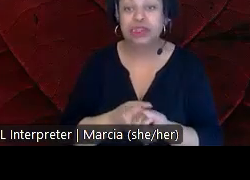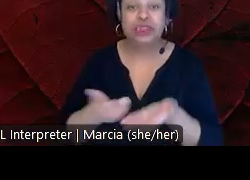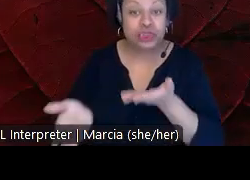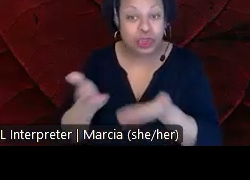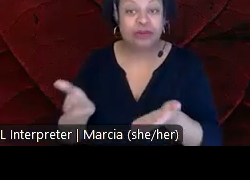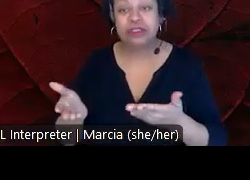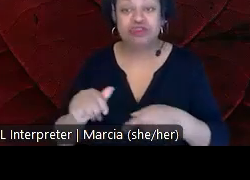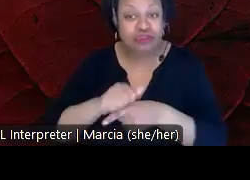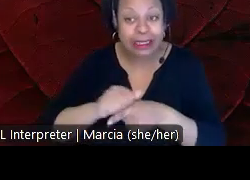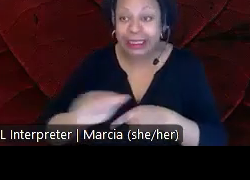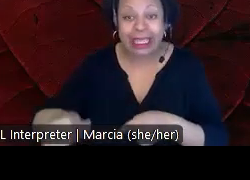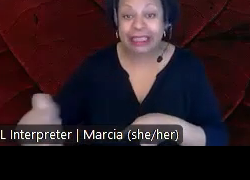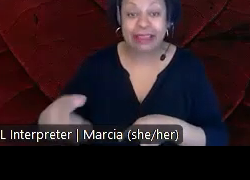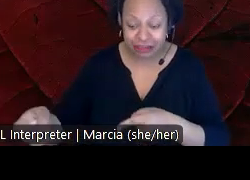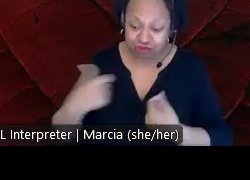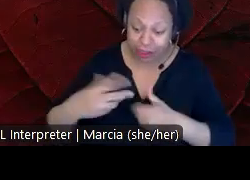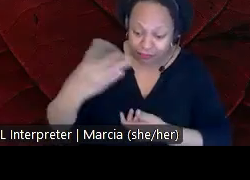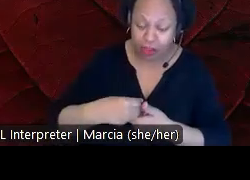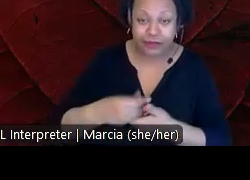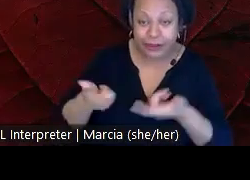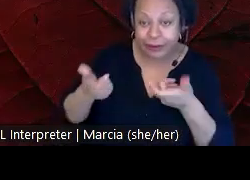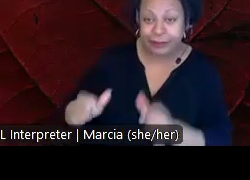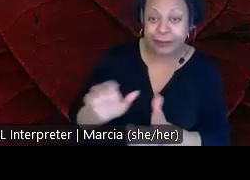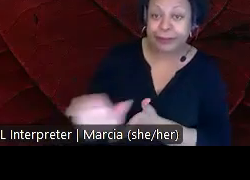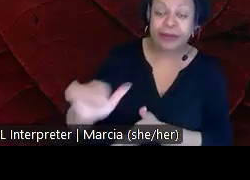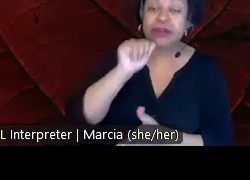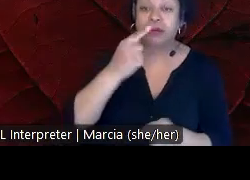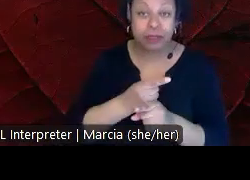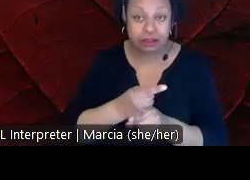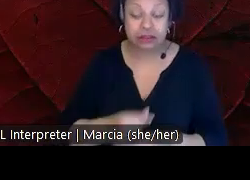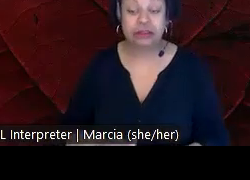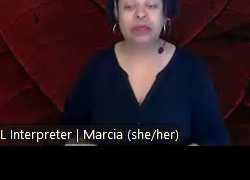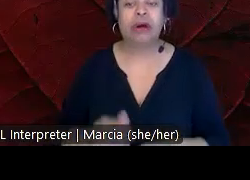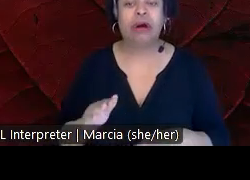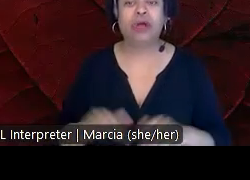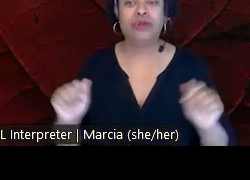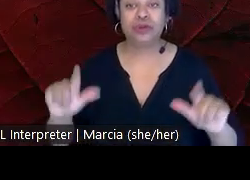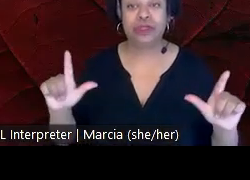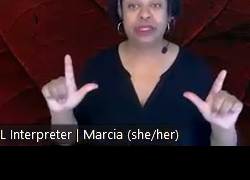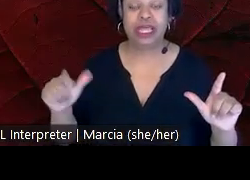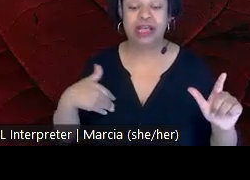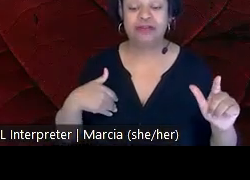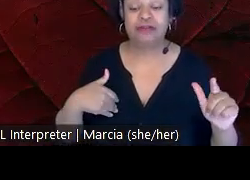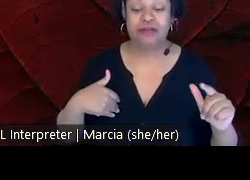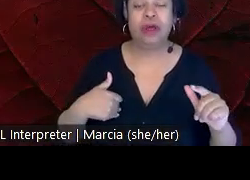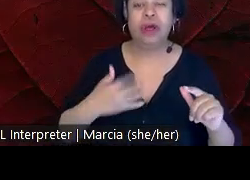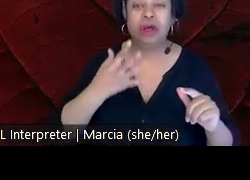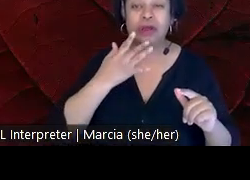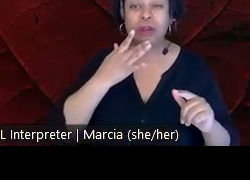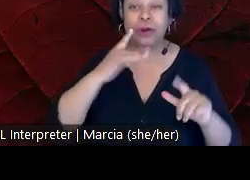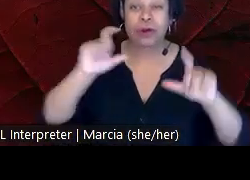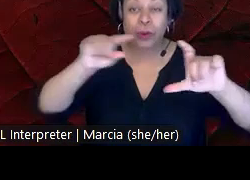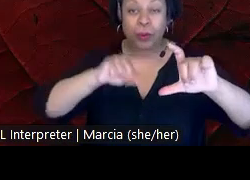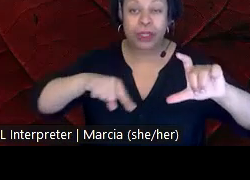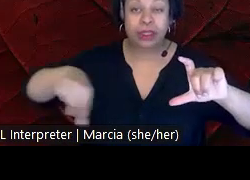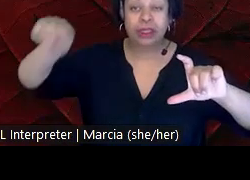aux autres choses auxquelles elles veulent participer. Ici, on voit cette roue de